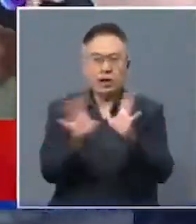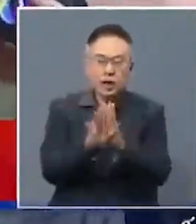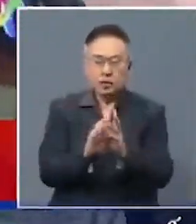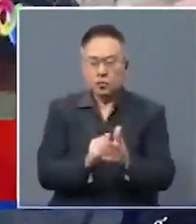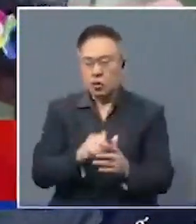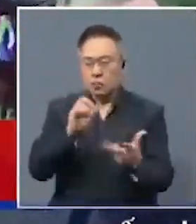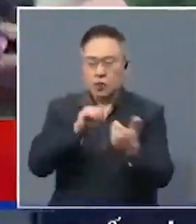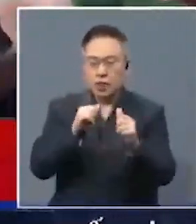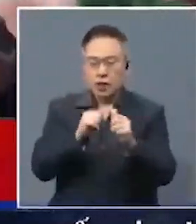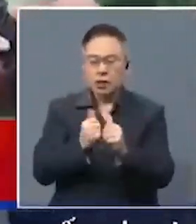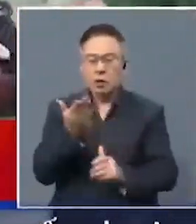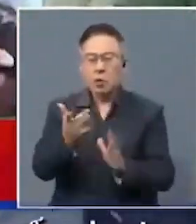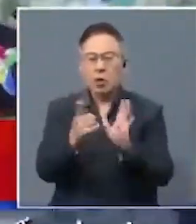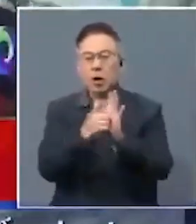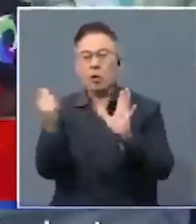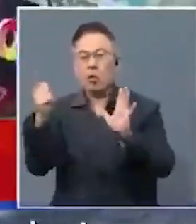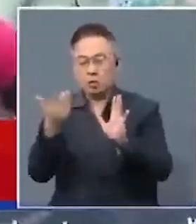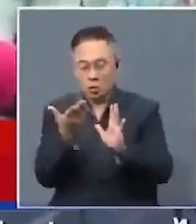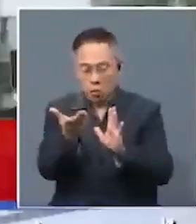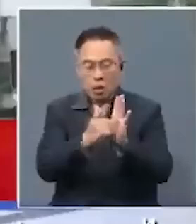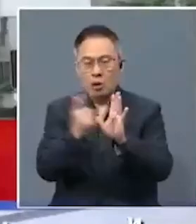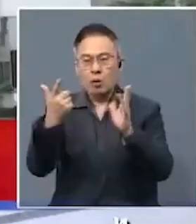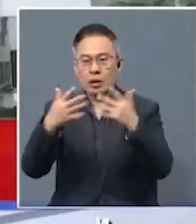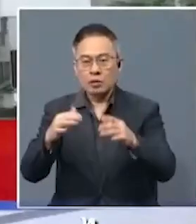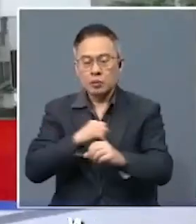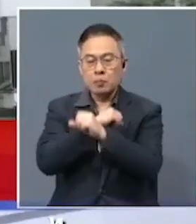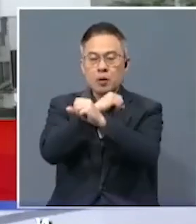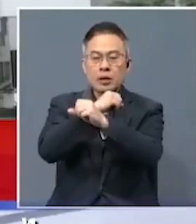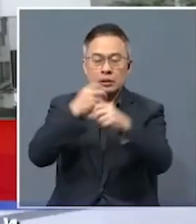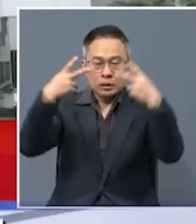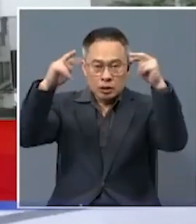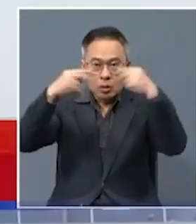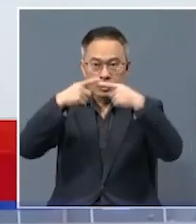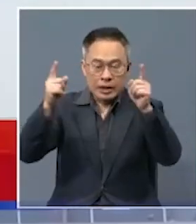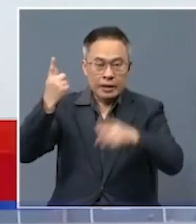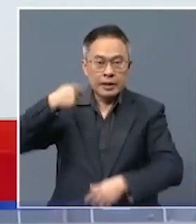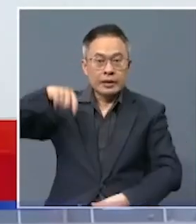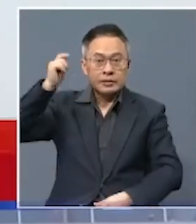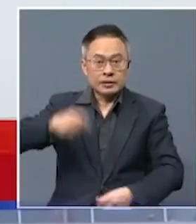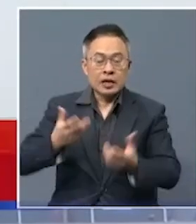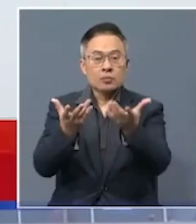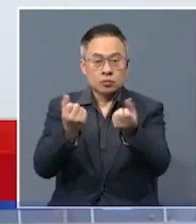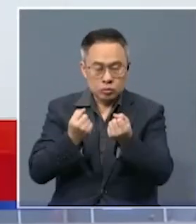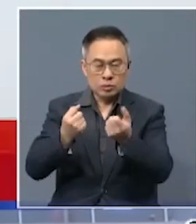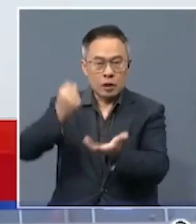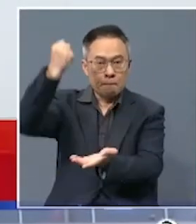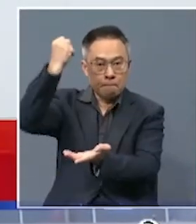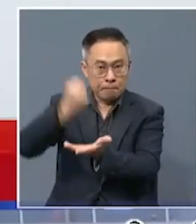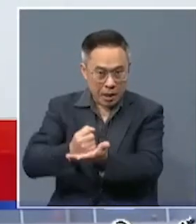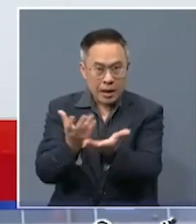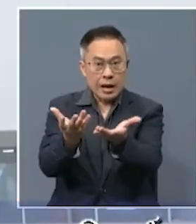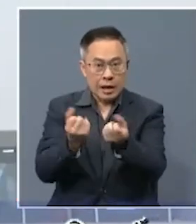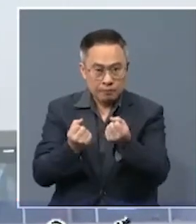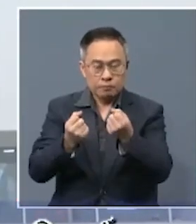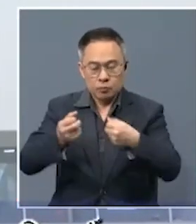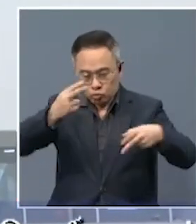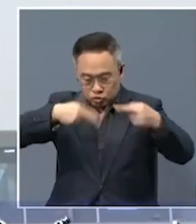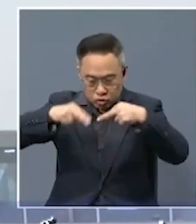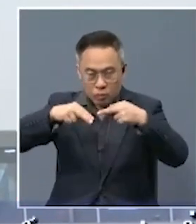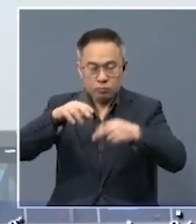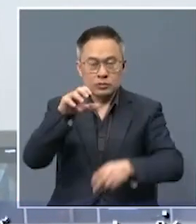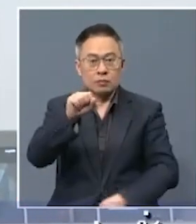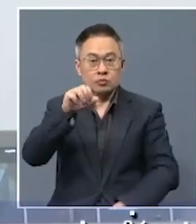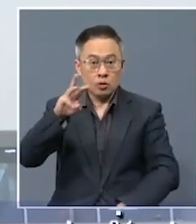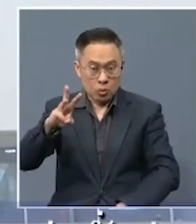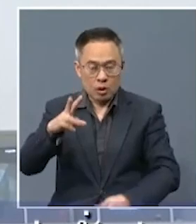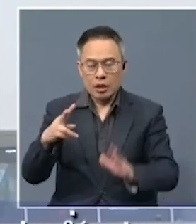จากตำแหน่งเพื่อไม่ให้กระทบนายเศรษฐาอย่างไรก็ดีศาลรัฐธรรมนูญรับคำร้อง 40สวและกำหนดนัดแถลงด้วย